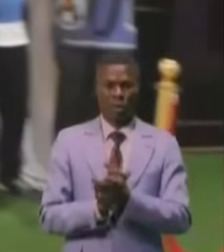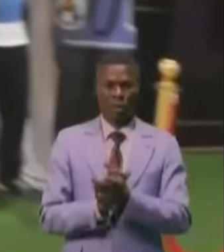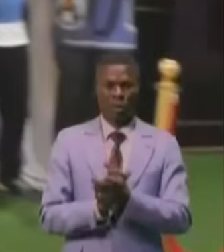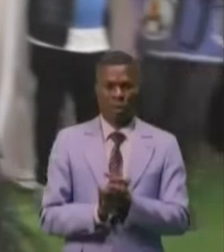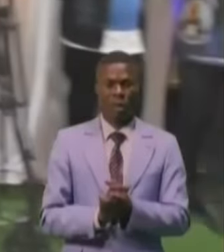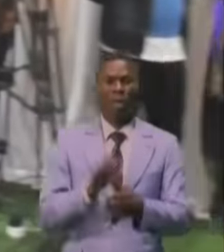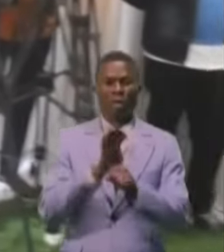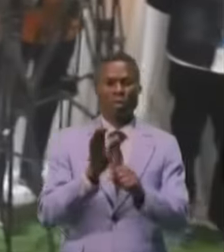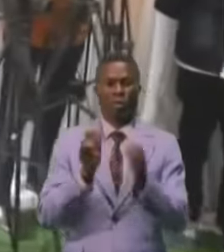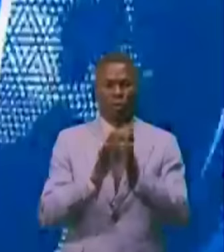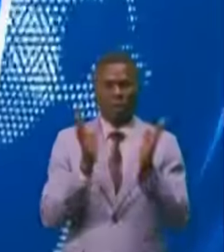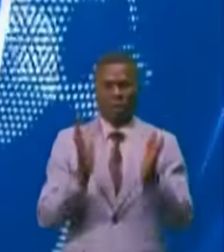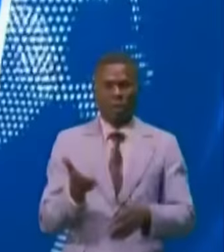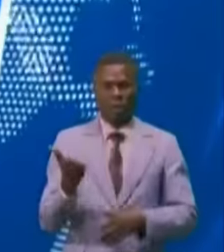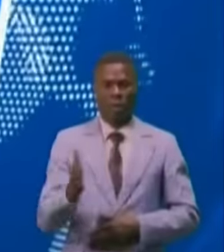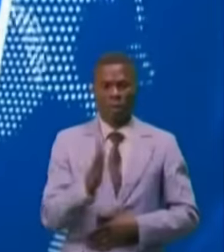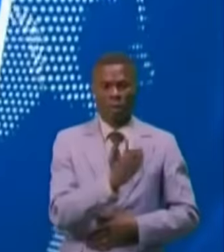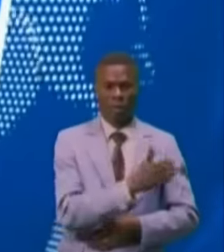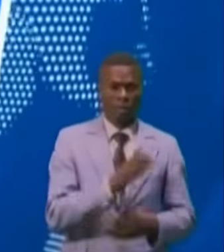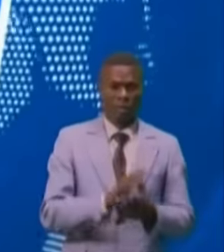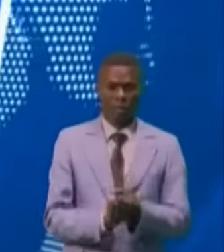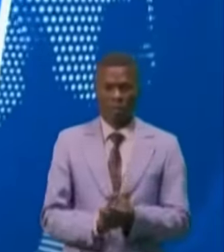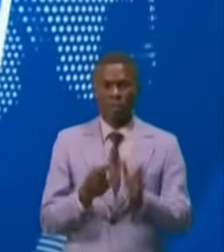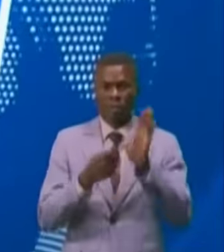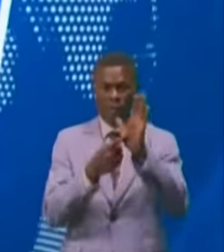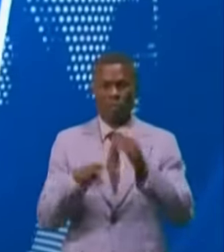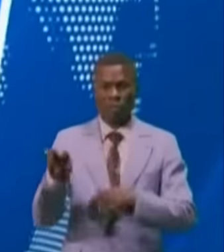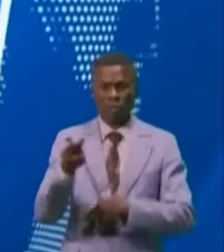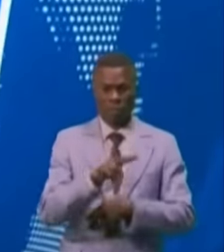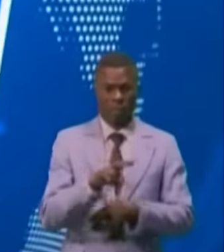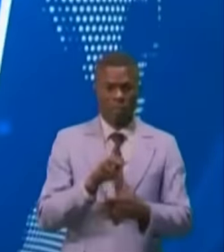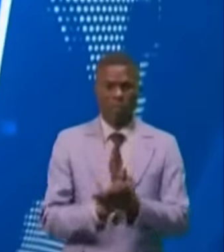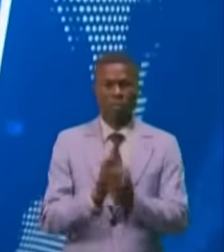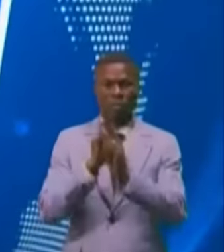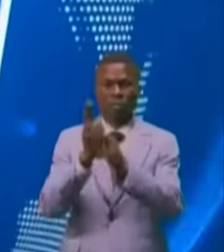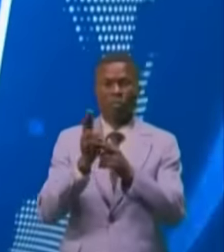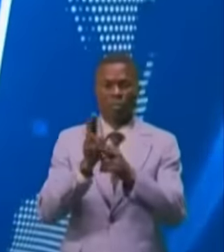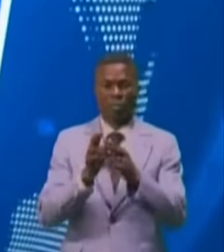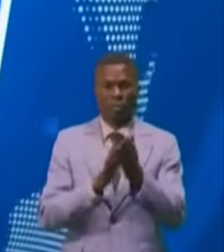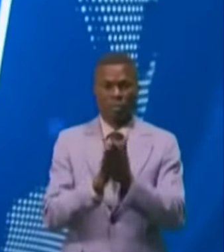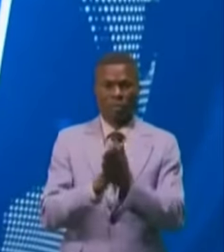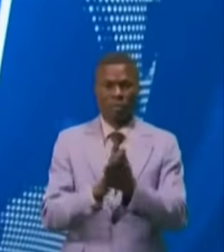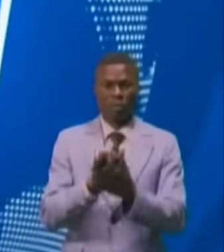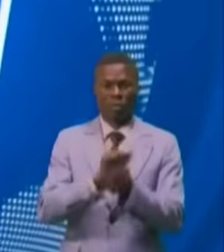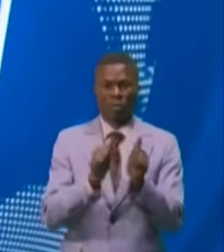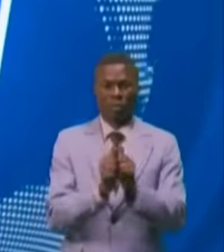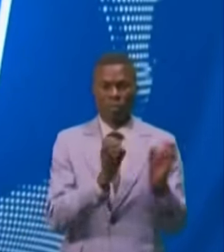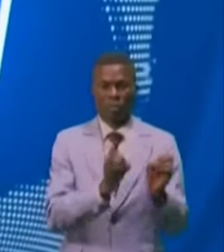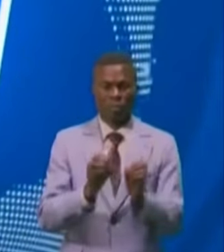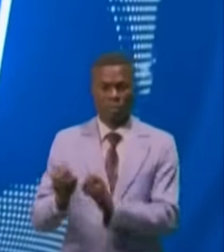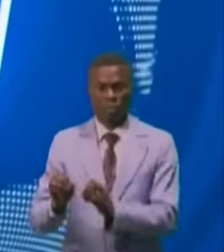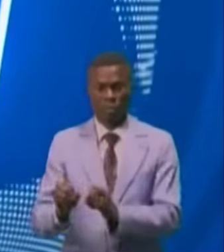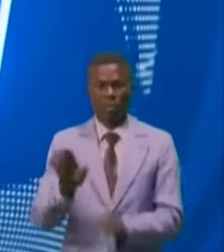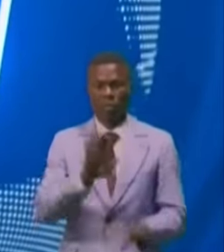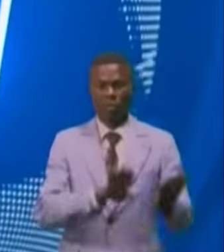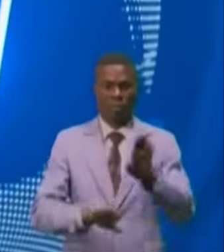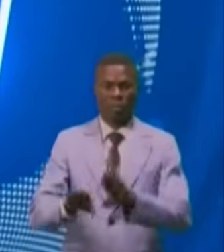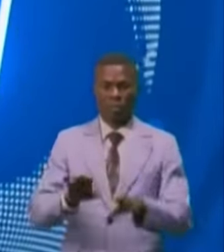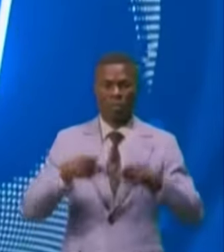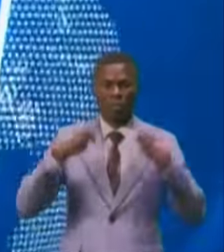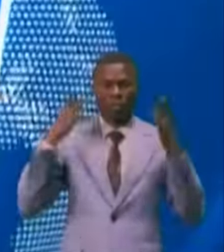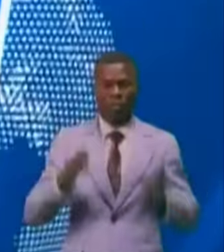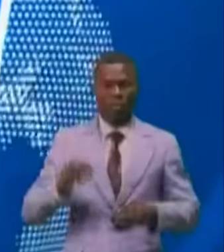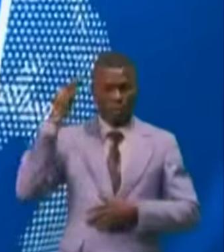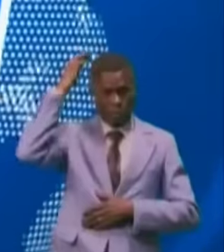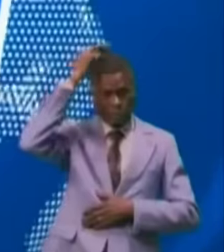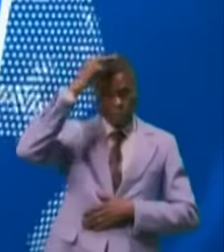fidèles. Vous venez là de suivre le point de presse relatif à l'organisation des obsèques du